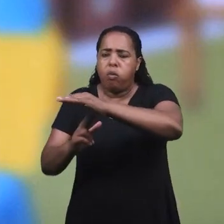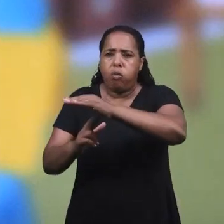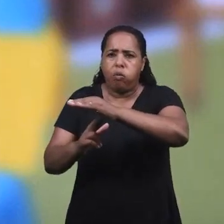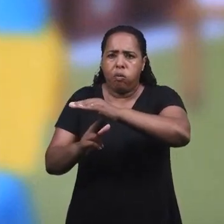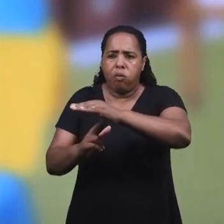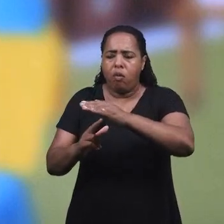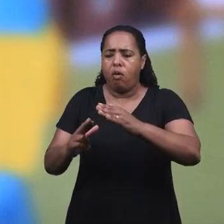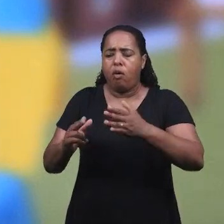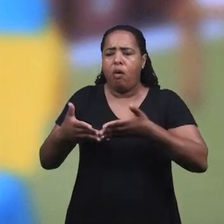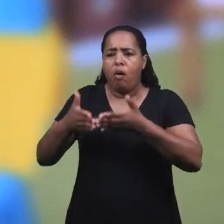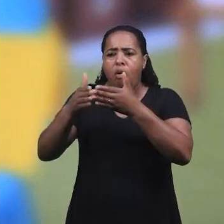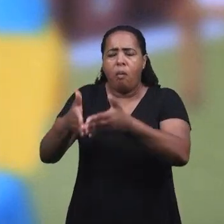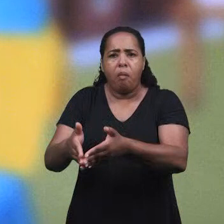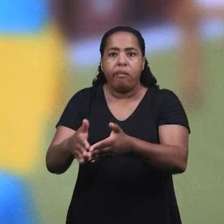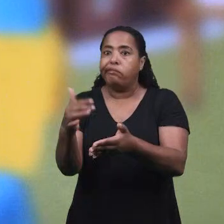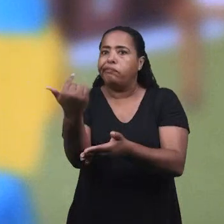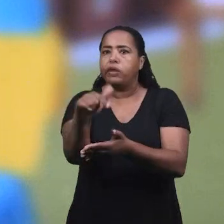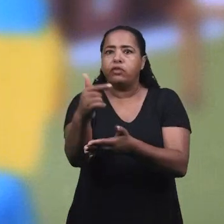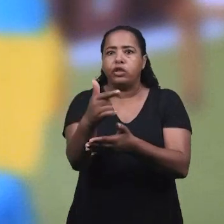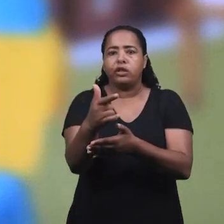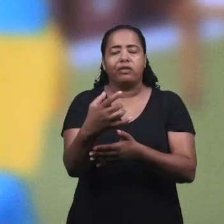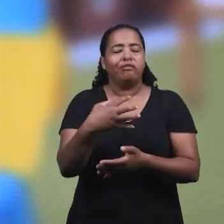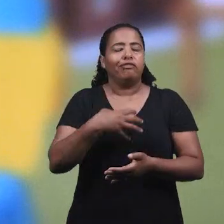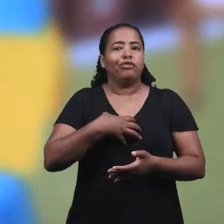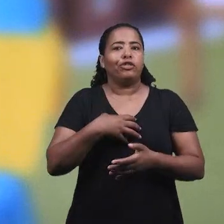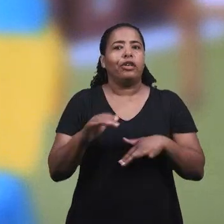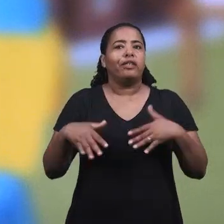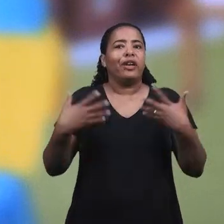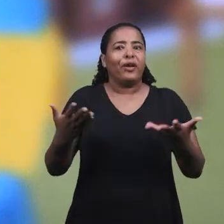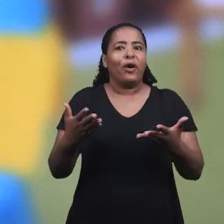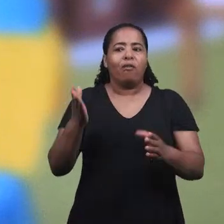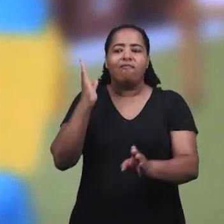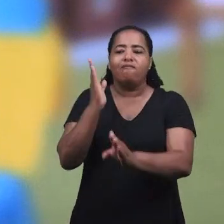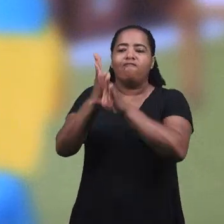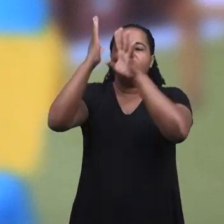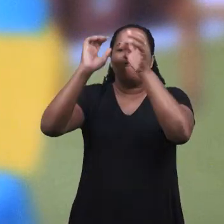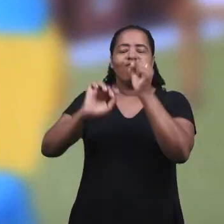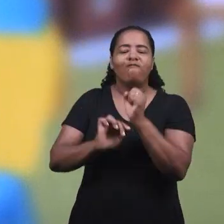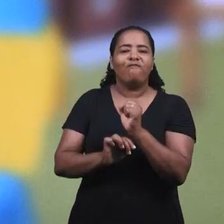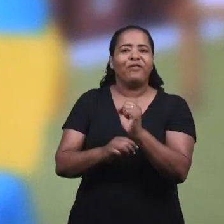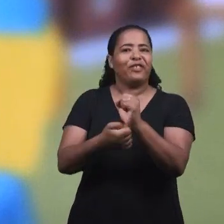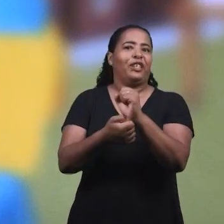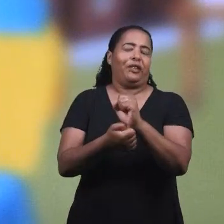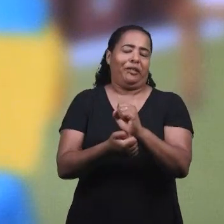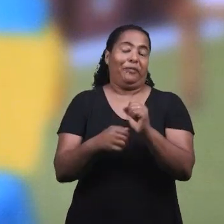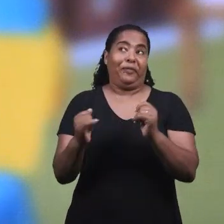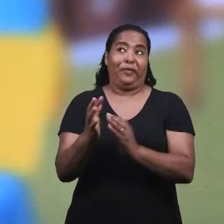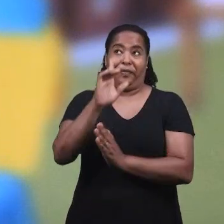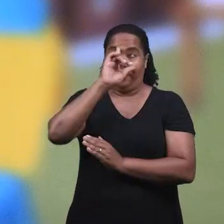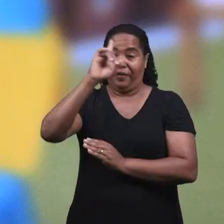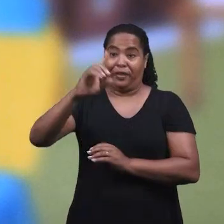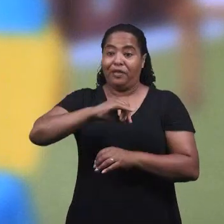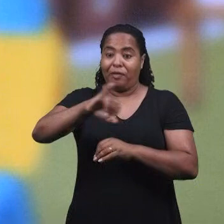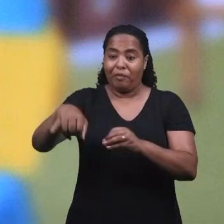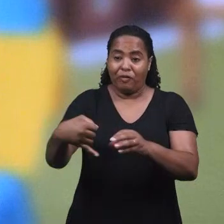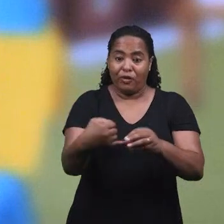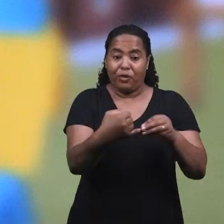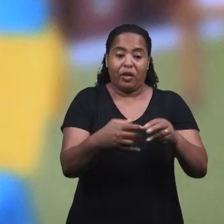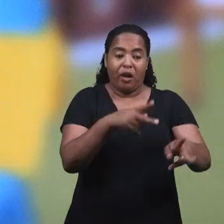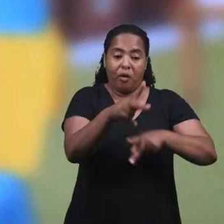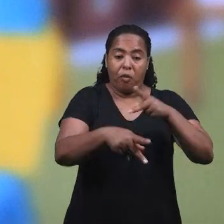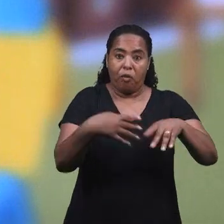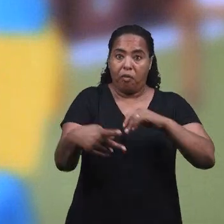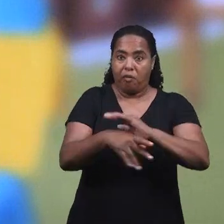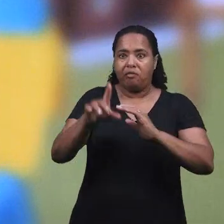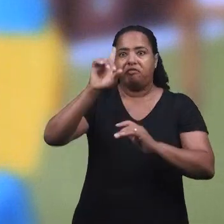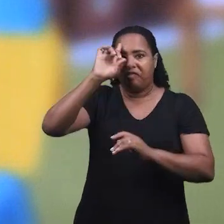de bateaux. La seule manière de traverser, c'était de connaître le secret. Loué soit Dieu. Josué, le peuple d'Israël, connaissait